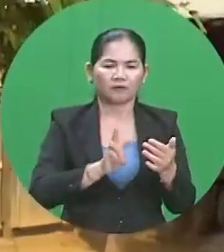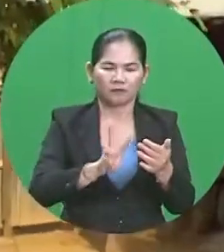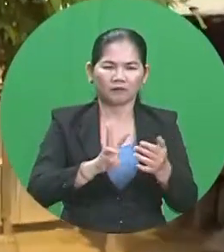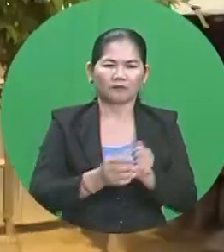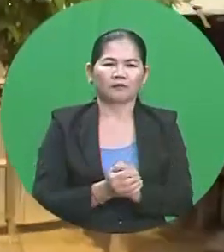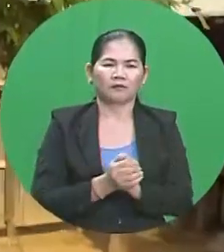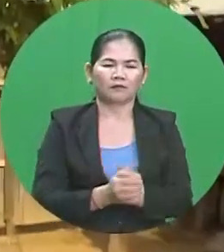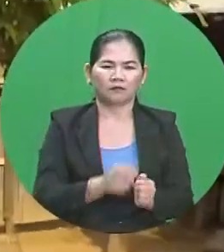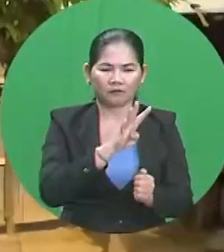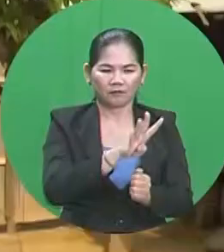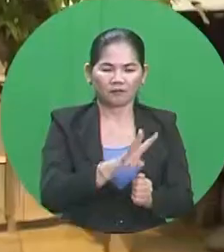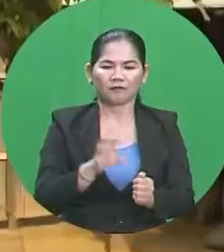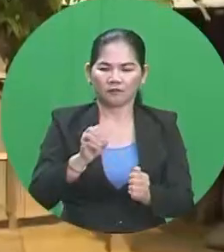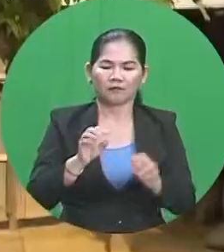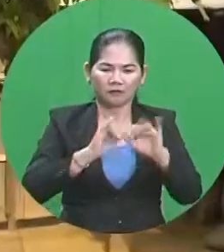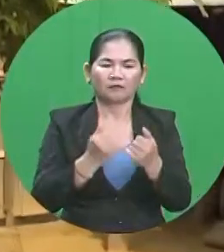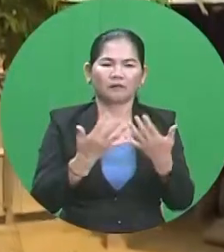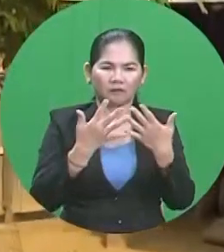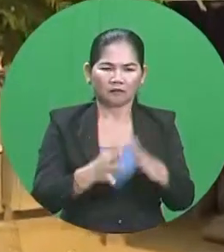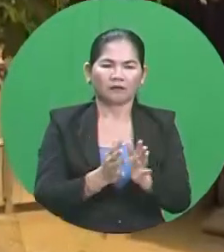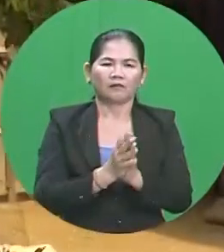មានគ្រួសារប្រសូតបានទារកផ្លោះ 3 ចំនួន 40 គ្រួសារហើយ